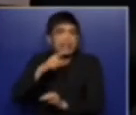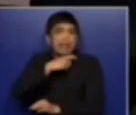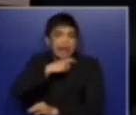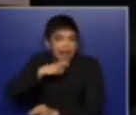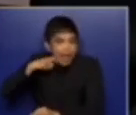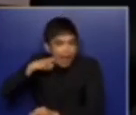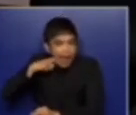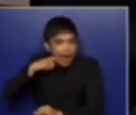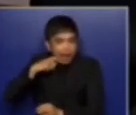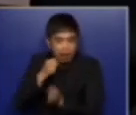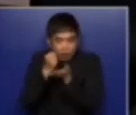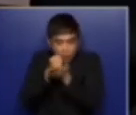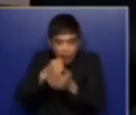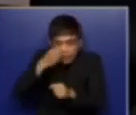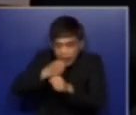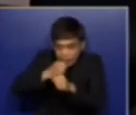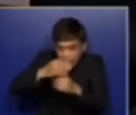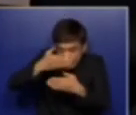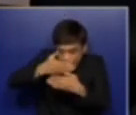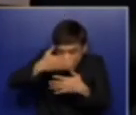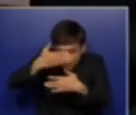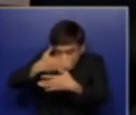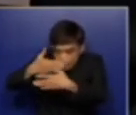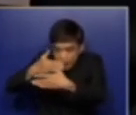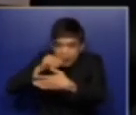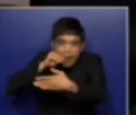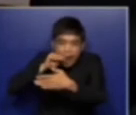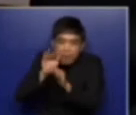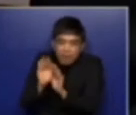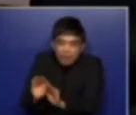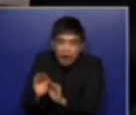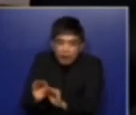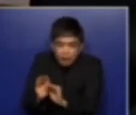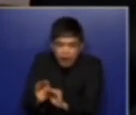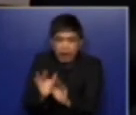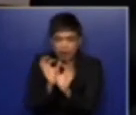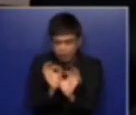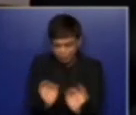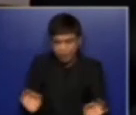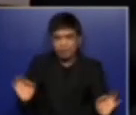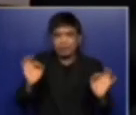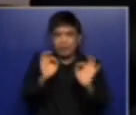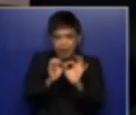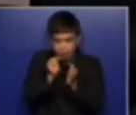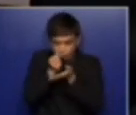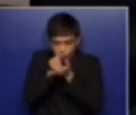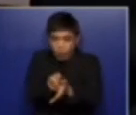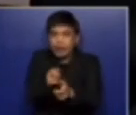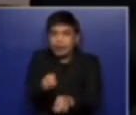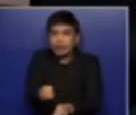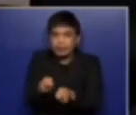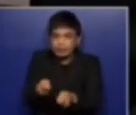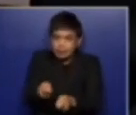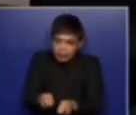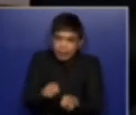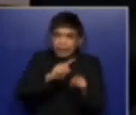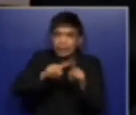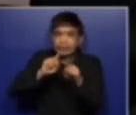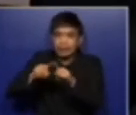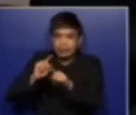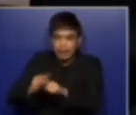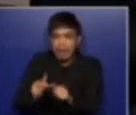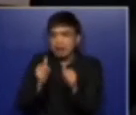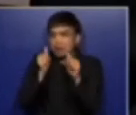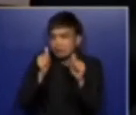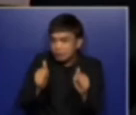แล้วมันจะเป็นแหล่งพืชพันธุ์ธัญญาหารอันบริบูรณ์แล้วความสมบูรณ์พูนสุขของเกษตรกรจะ